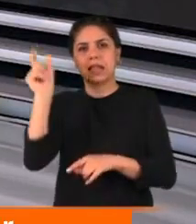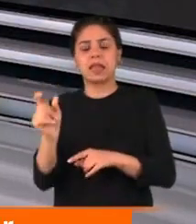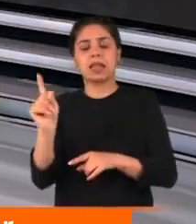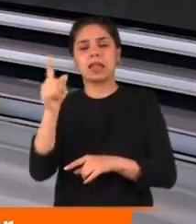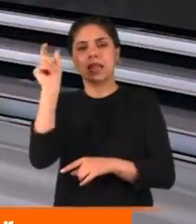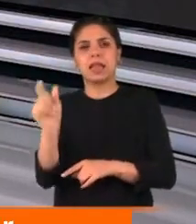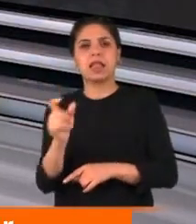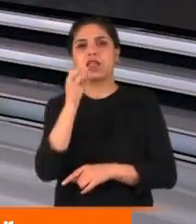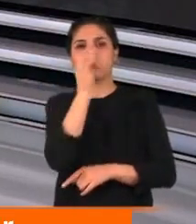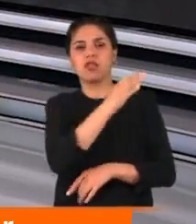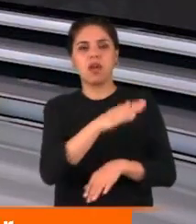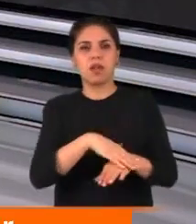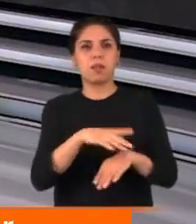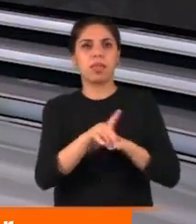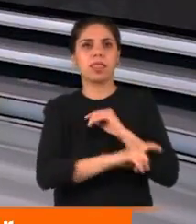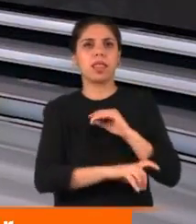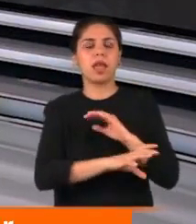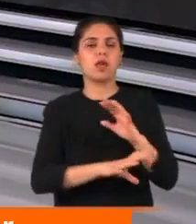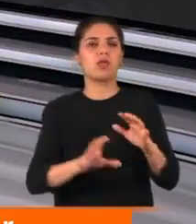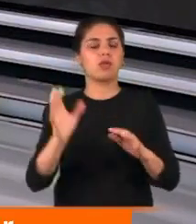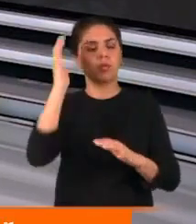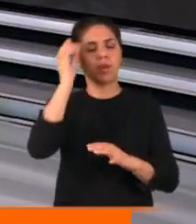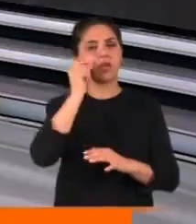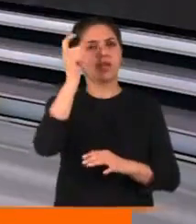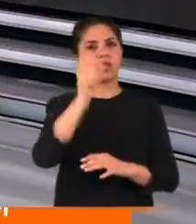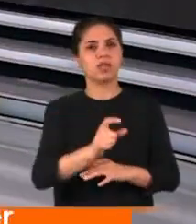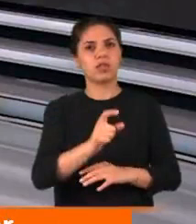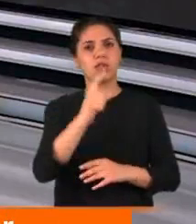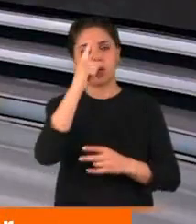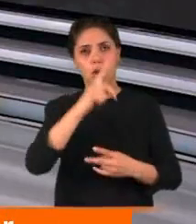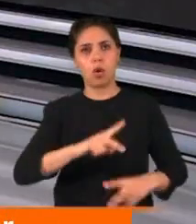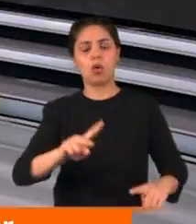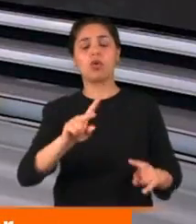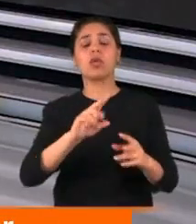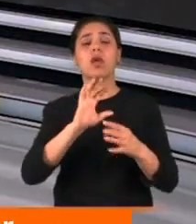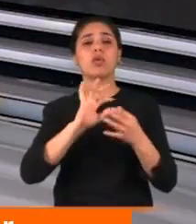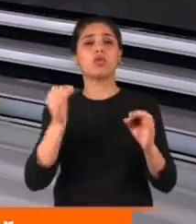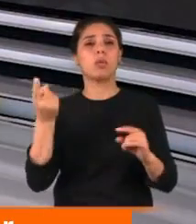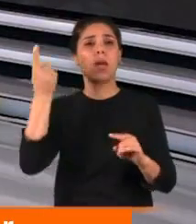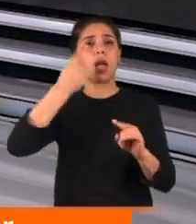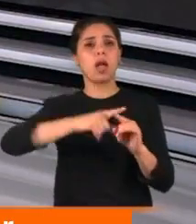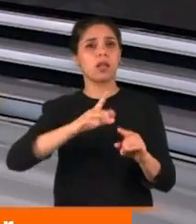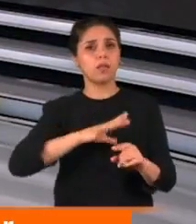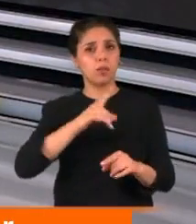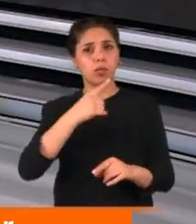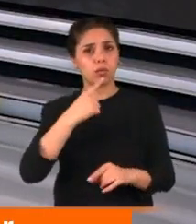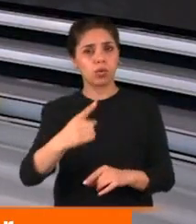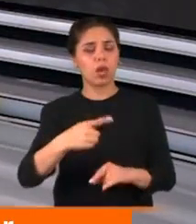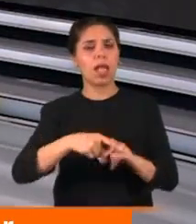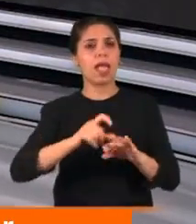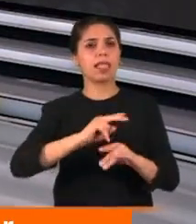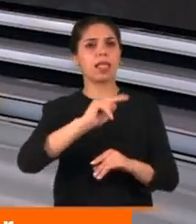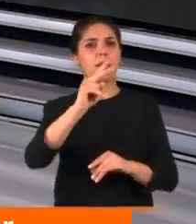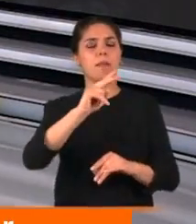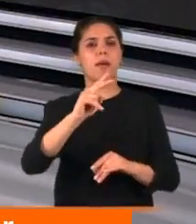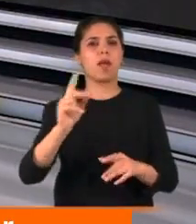Kılıçdaroğlu'na çağrı da yaptı. Terörist başına özgürlük ve özellik söylemlerine bir yenisi daha eklendi bugün. Bunu dillendiren bir HDP'li.